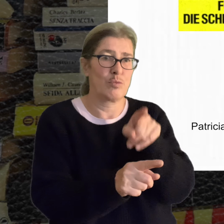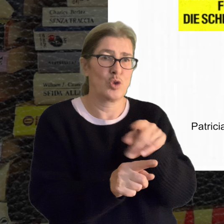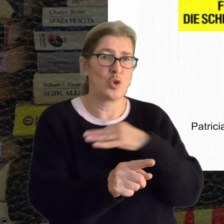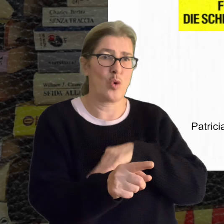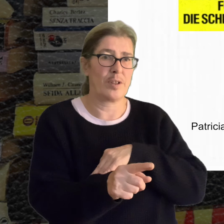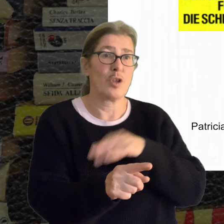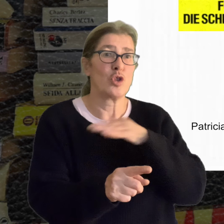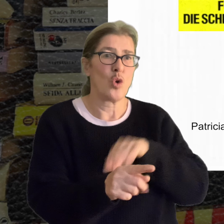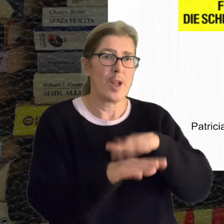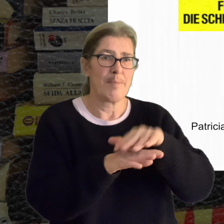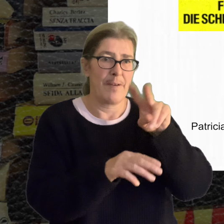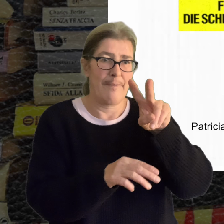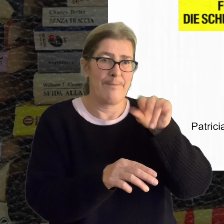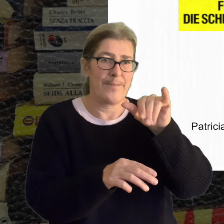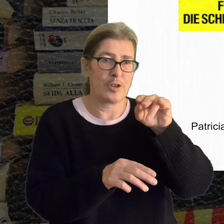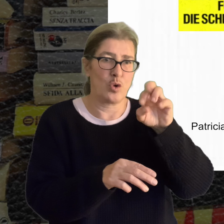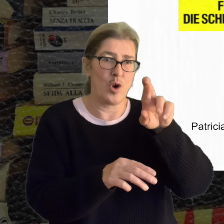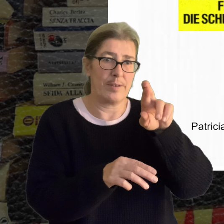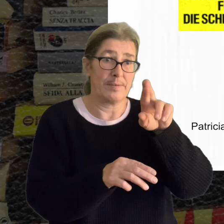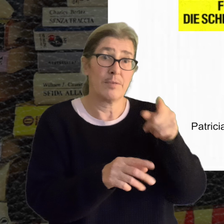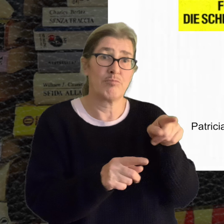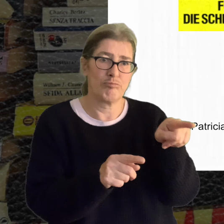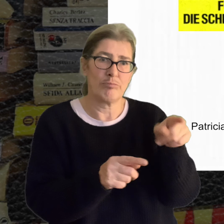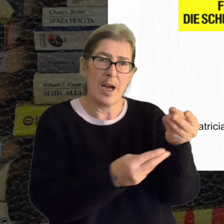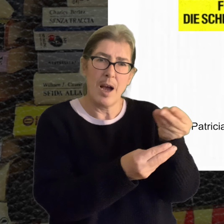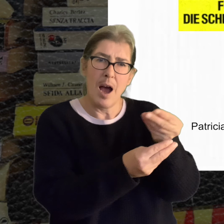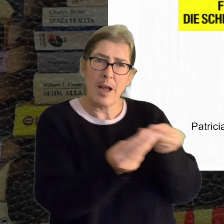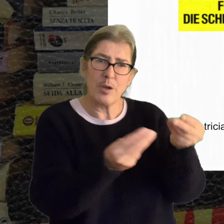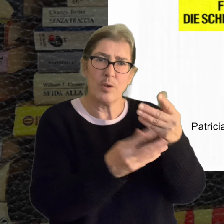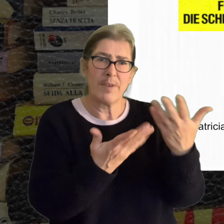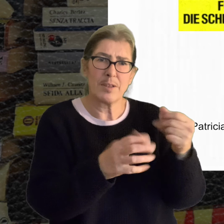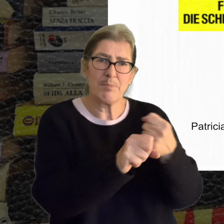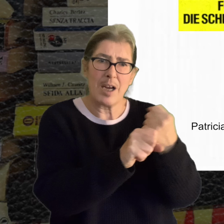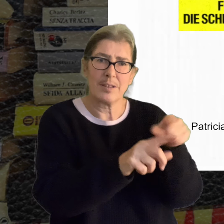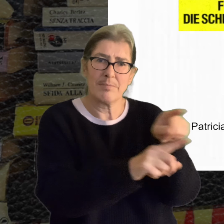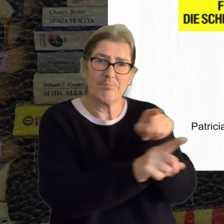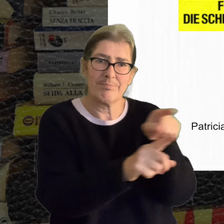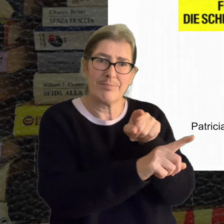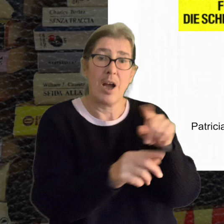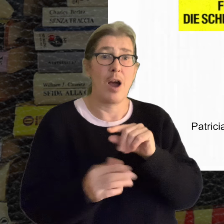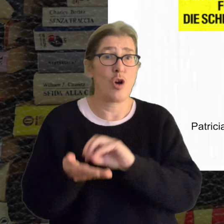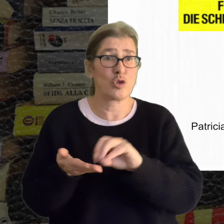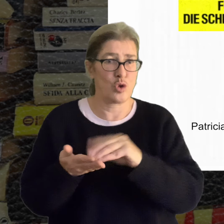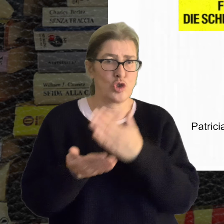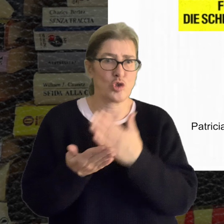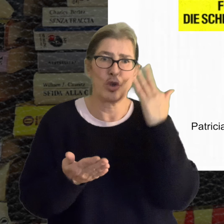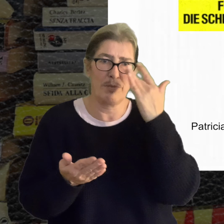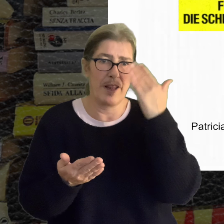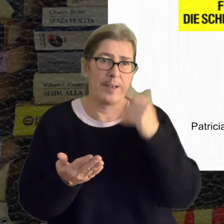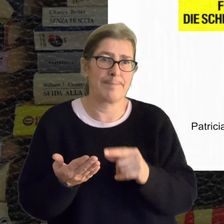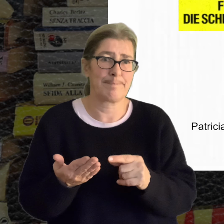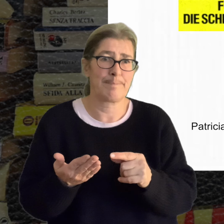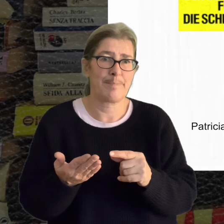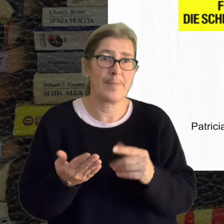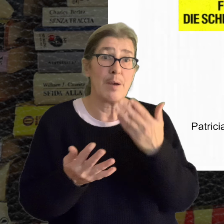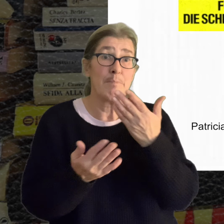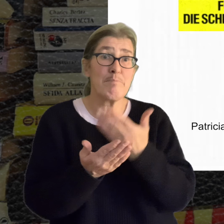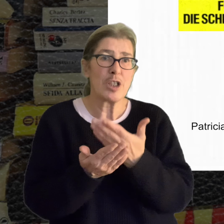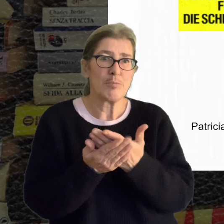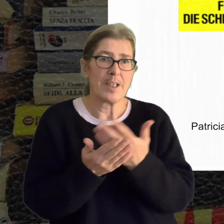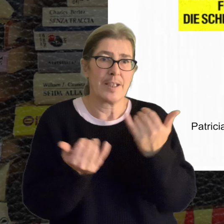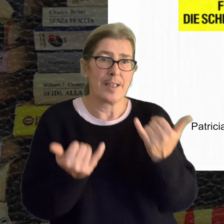und die Handlung was die beiden miteinander machen hat sich die Autorin auch überlegt und in dem Beispiel dass wir